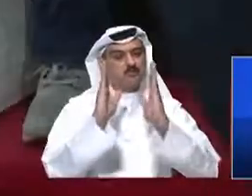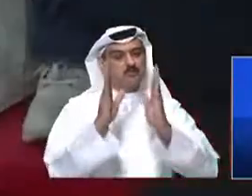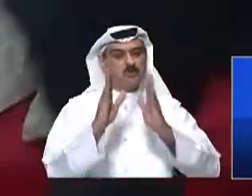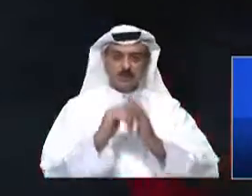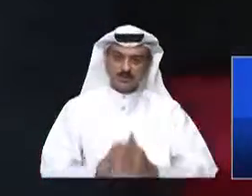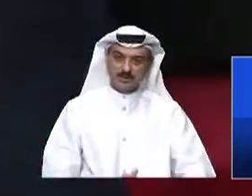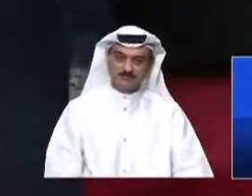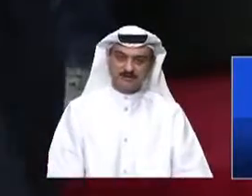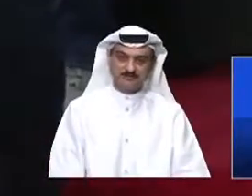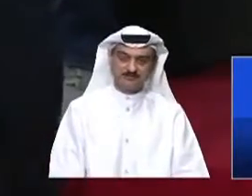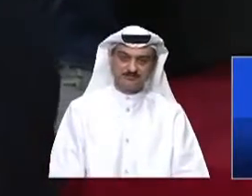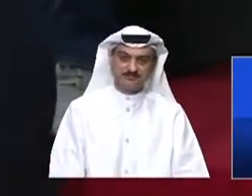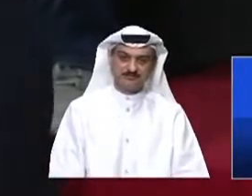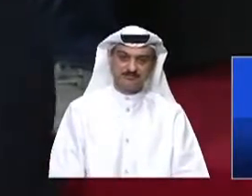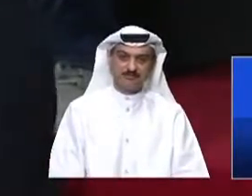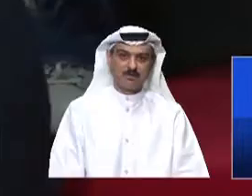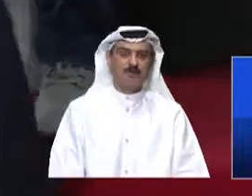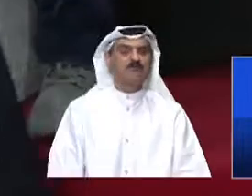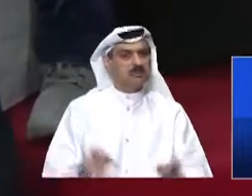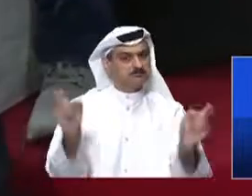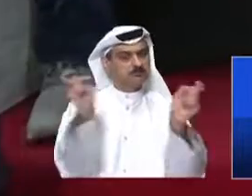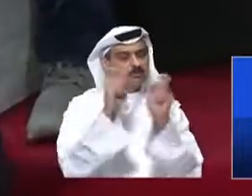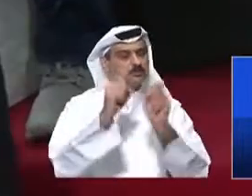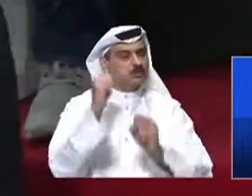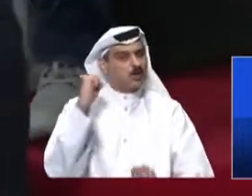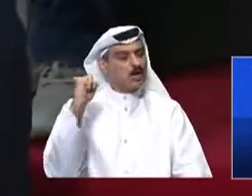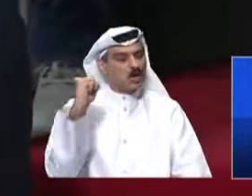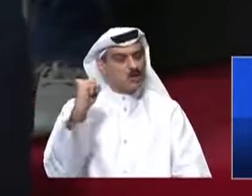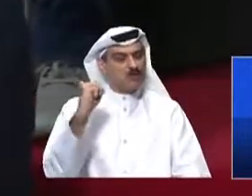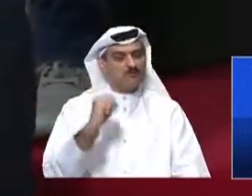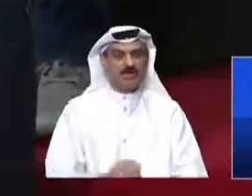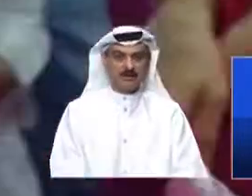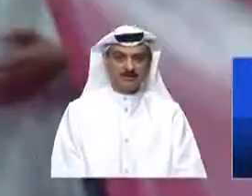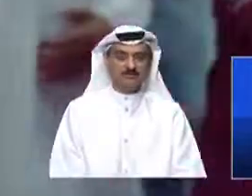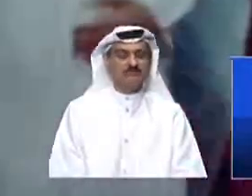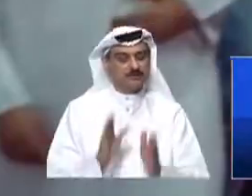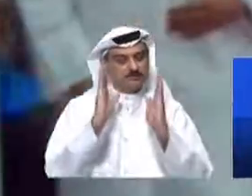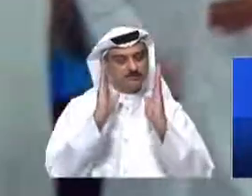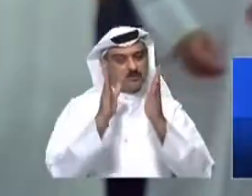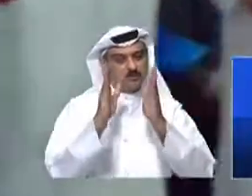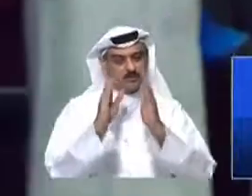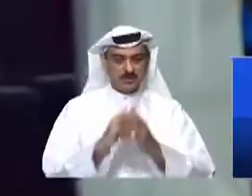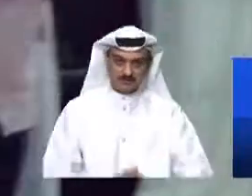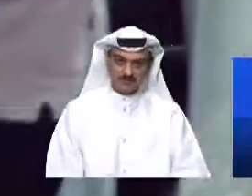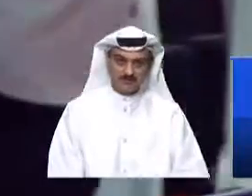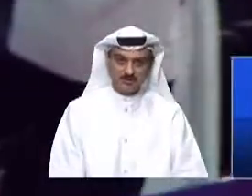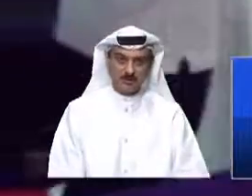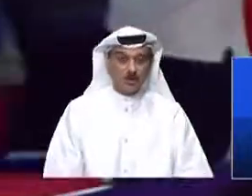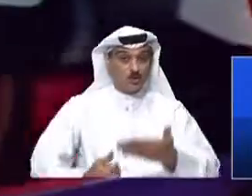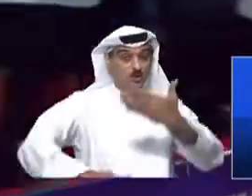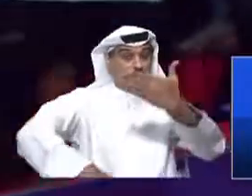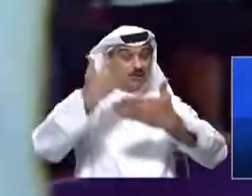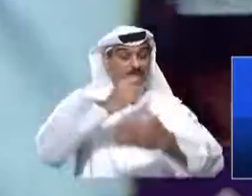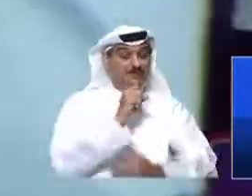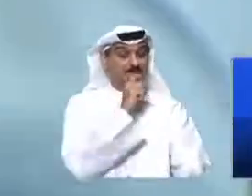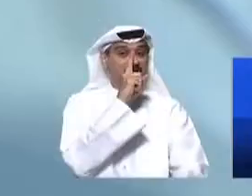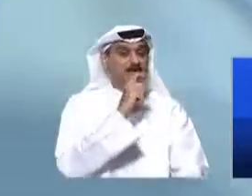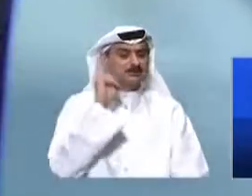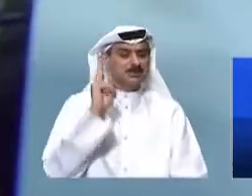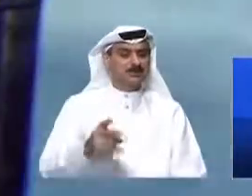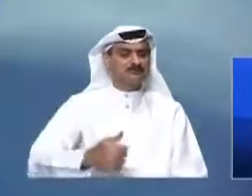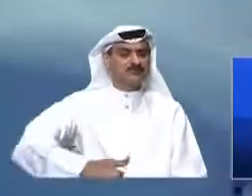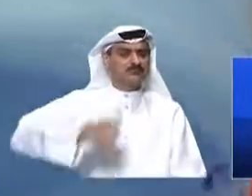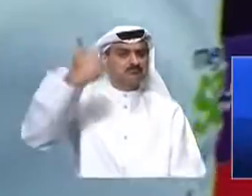عبد الله قدموا مستوى طيب ويعطيهم العافية. ومع الانتصارات القطرية المستحقة